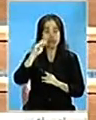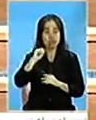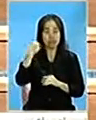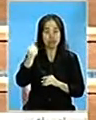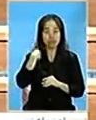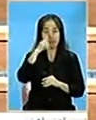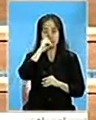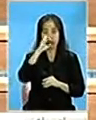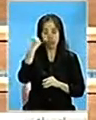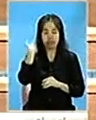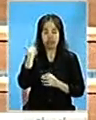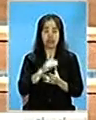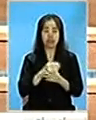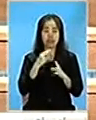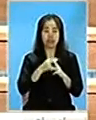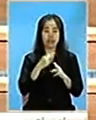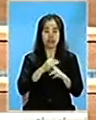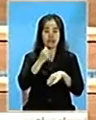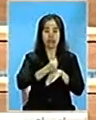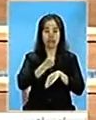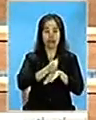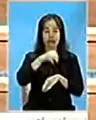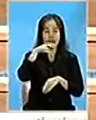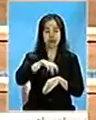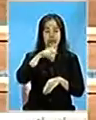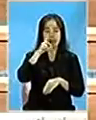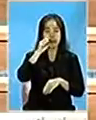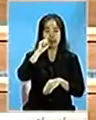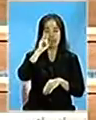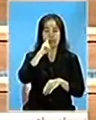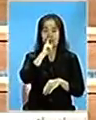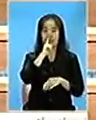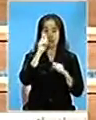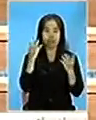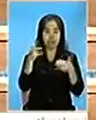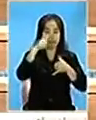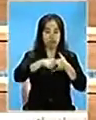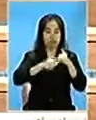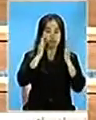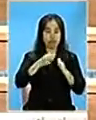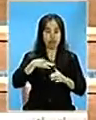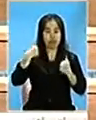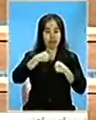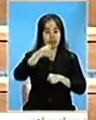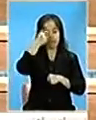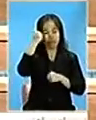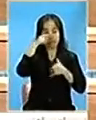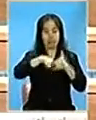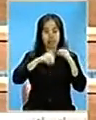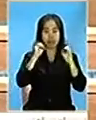ายทาริศอีกว่านายทาริศนั้นยืนยันว่าไม่มีชายชุดดำในเหตุการณ์ความไม่สงบดังกล่าวแม้แต่คนเ